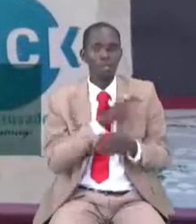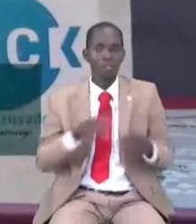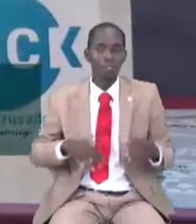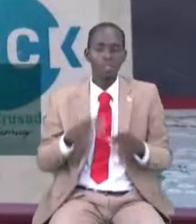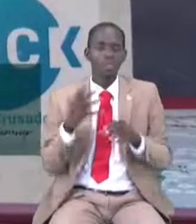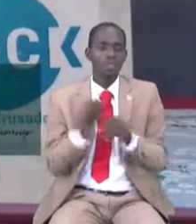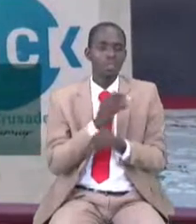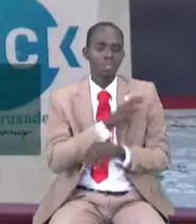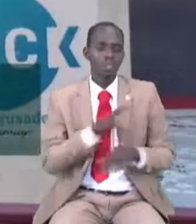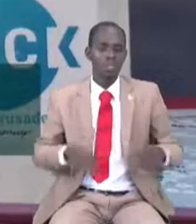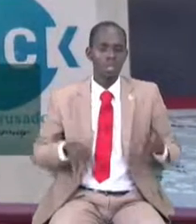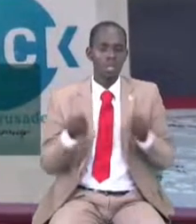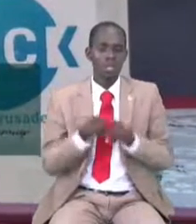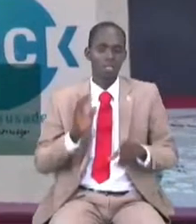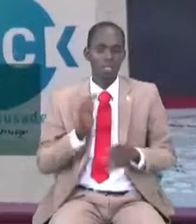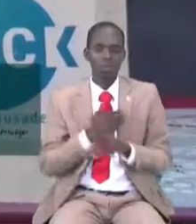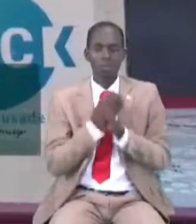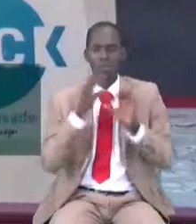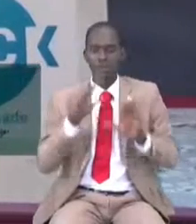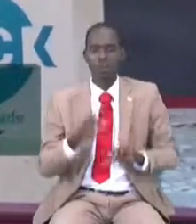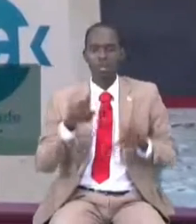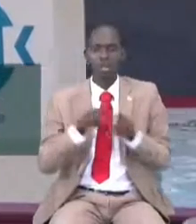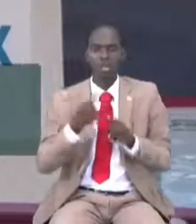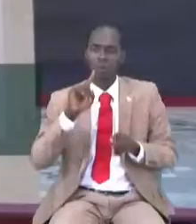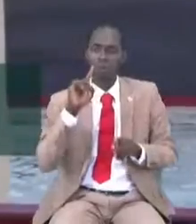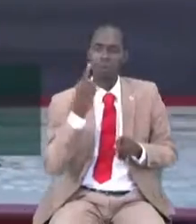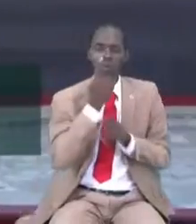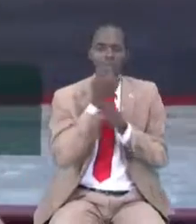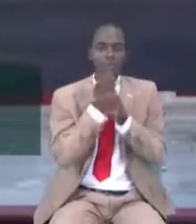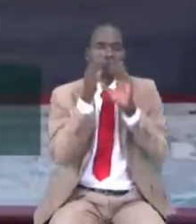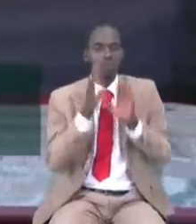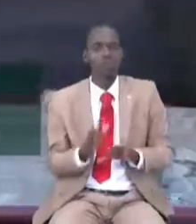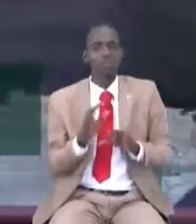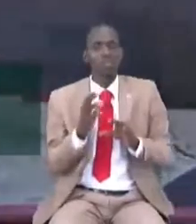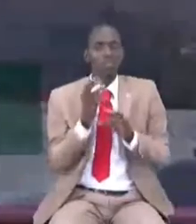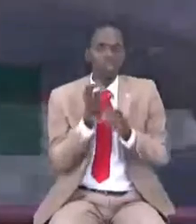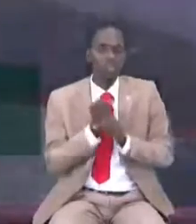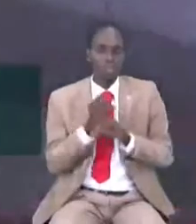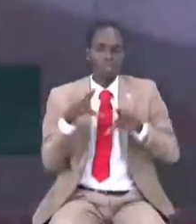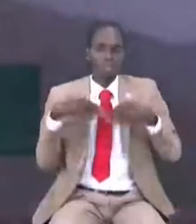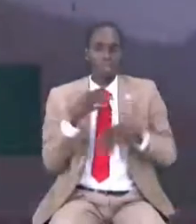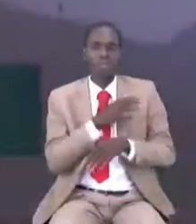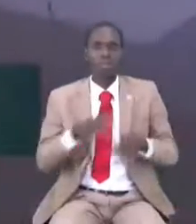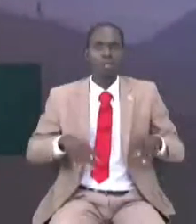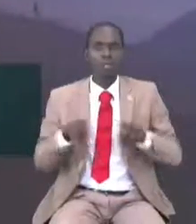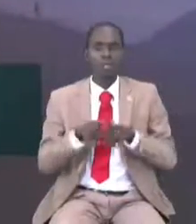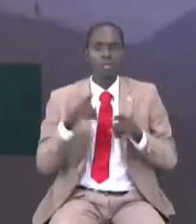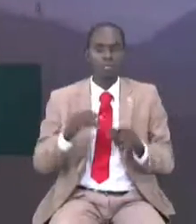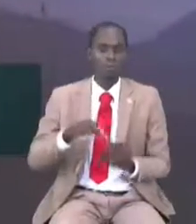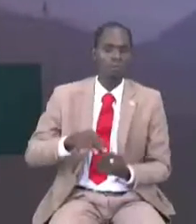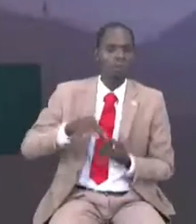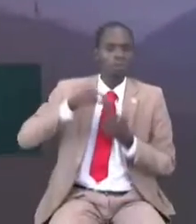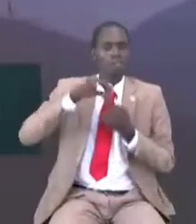Sauveur, l'unique Sauveur, le Sauveur universel, le Sauveur incomparable, le